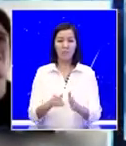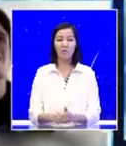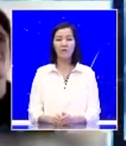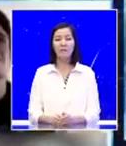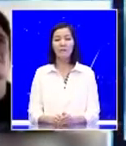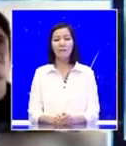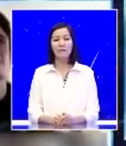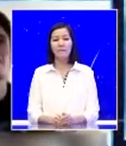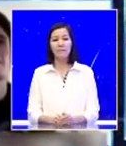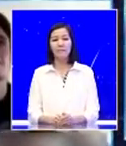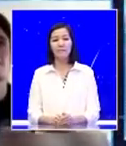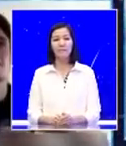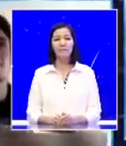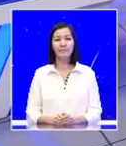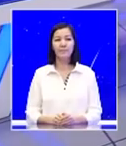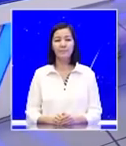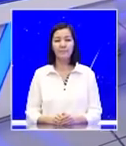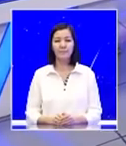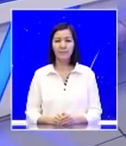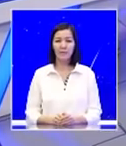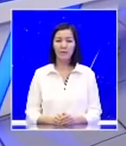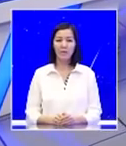Нұрланұлы, жетсу телеарнасы.